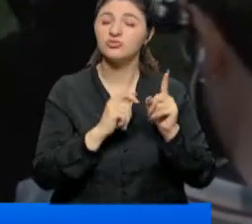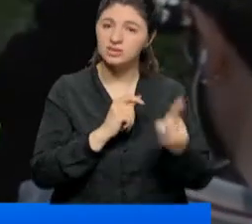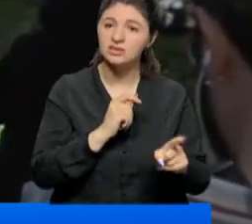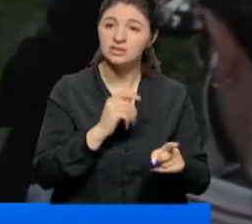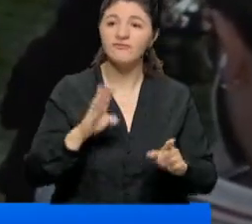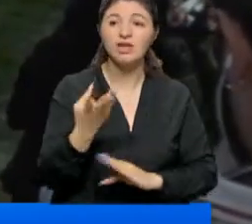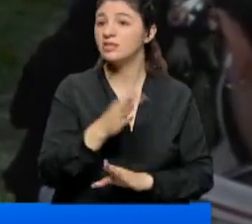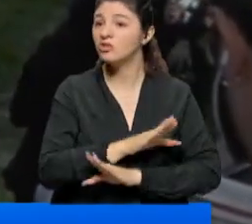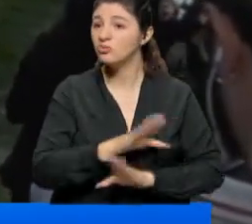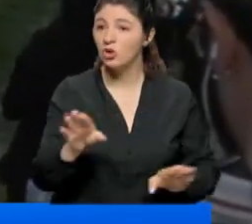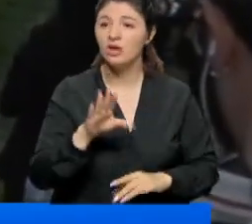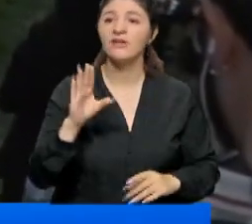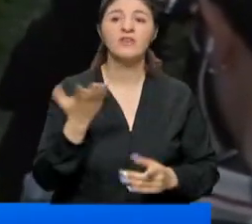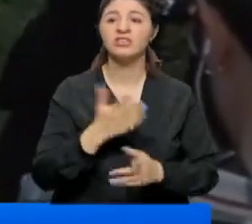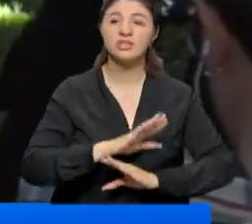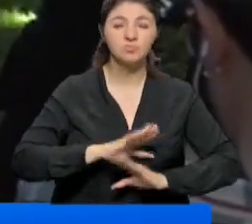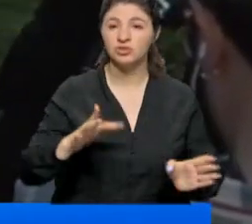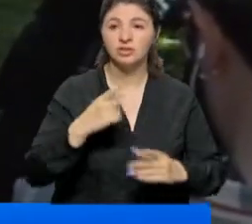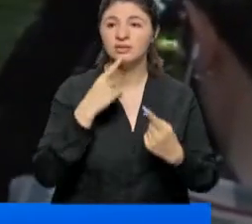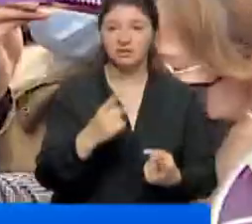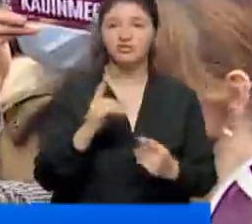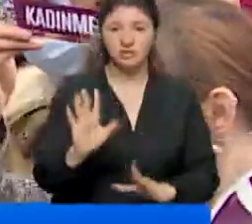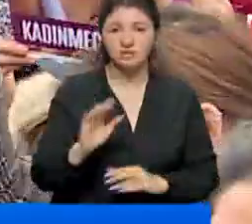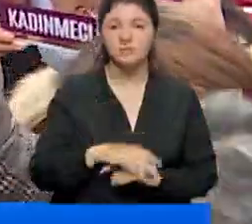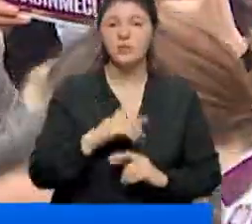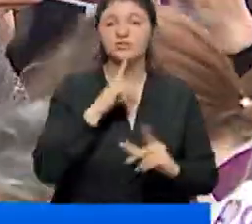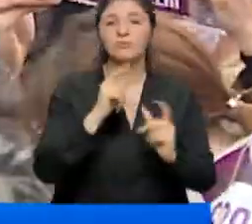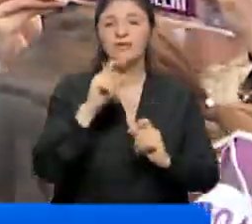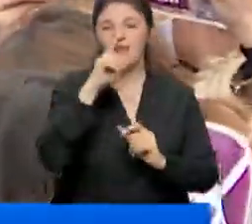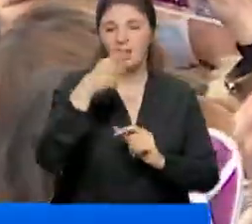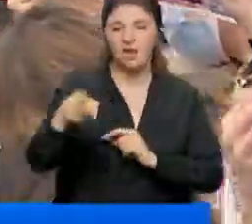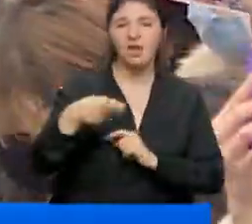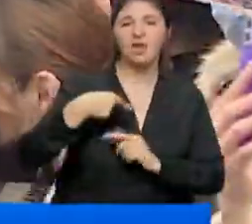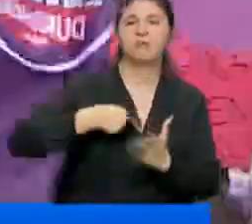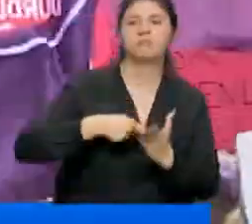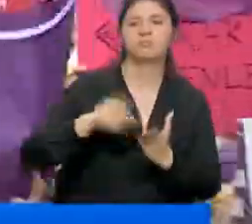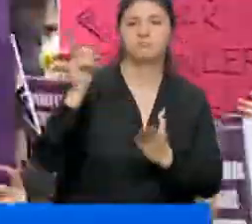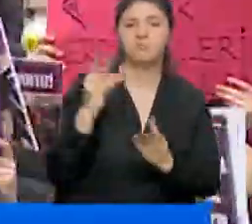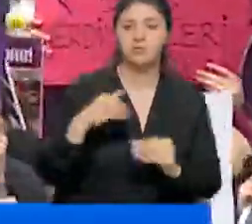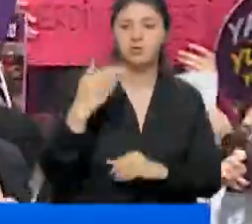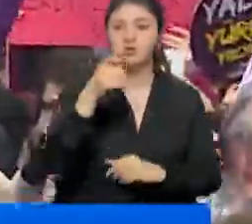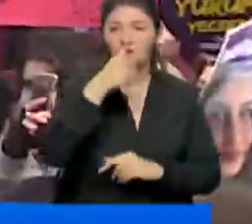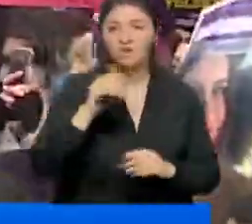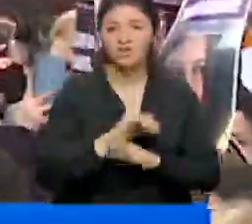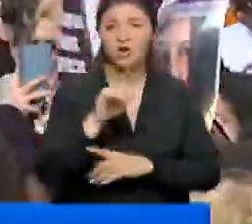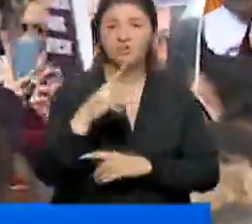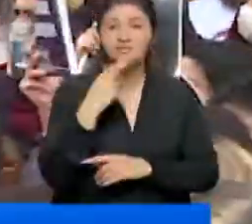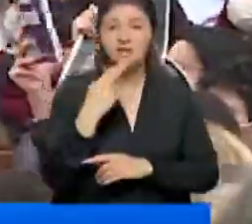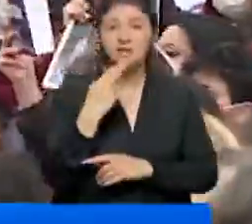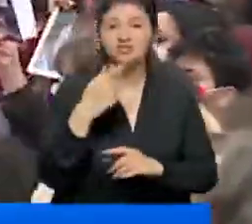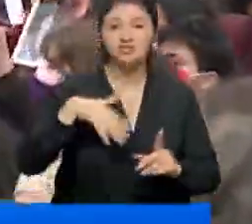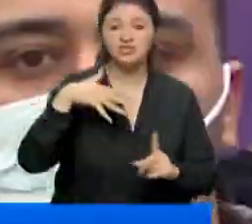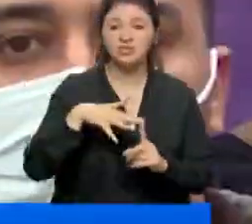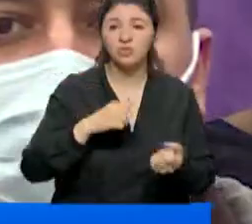sözleşmesinden vazgeçmiyoruz vazgeçmeyeceğiz diyeceğiz sözleşmenin tek taraflı sesinden sonra Türkiye'de yaşanan 18